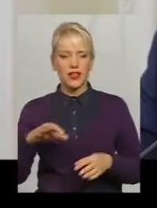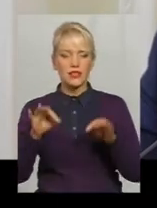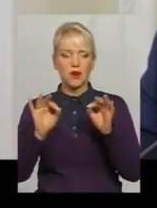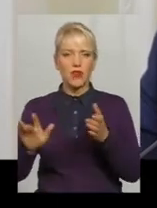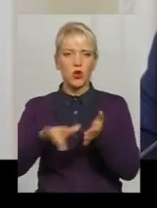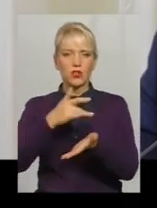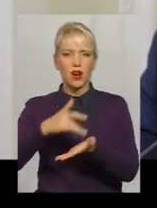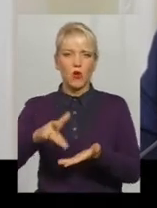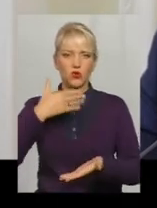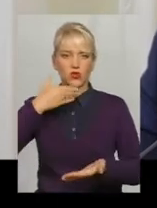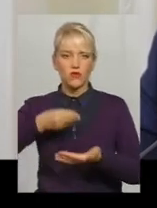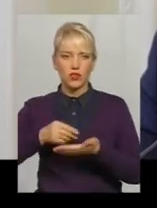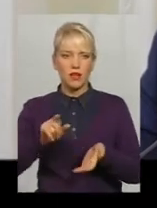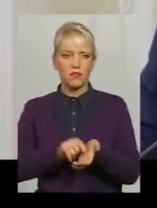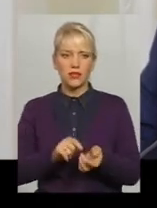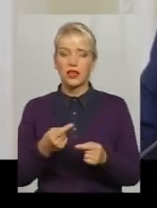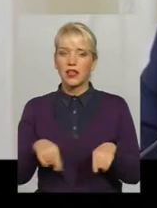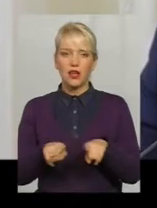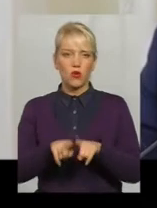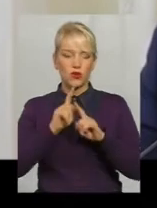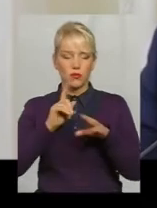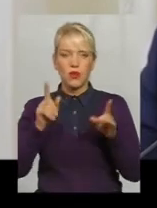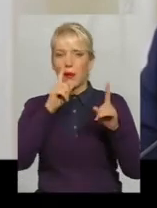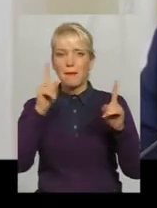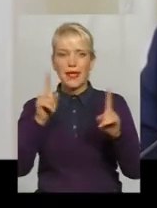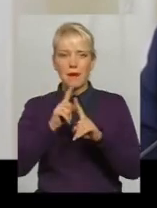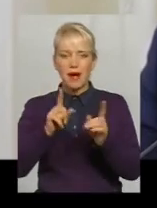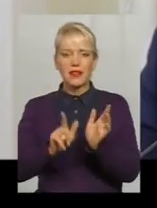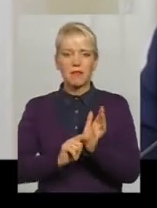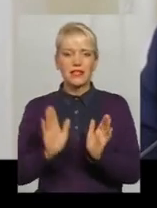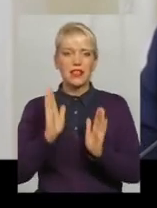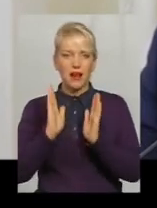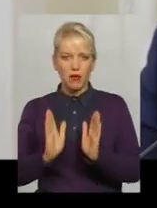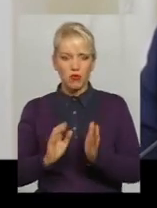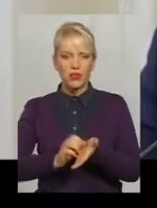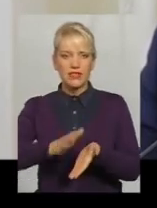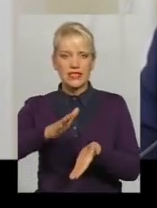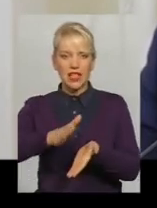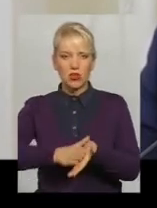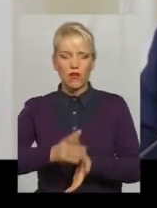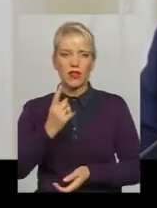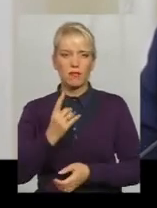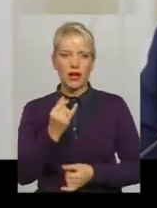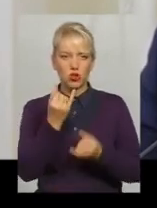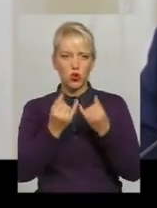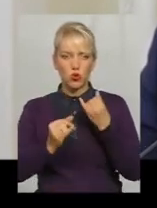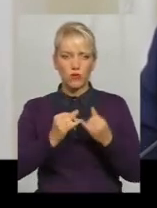своєї пенсії. Цього вже не буде. Мінімальна пенсія, яка буде встановлена з 1